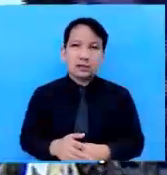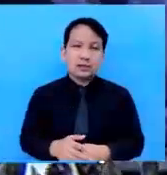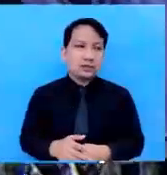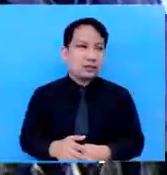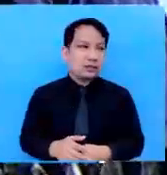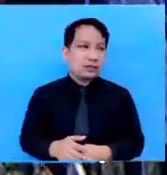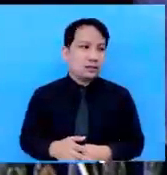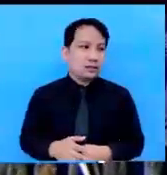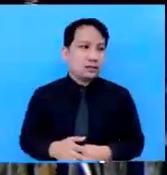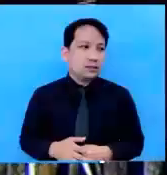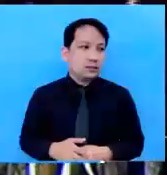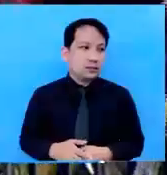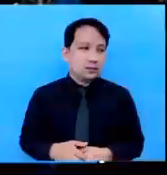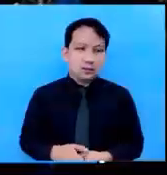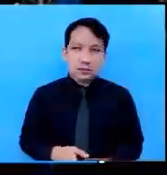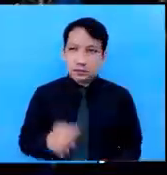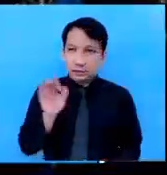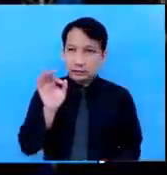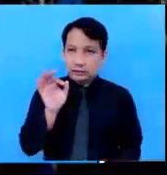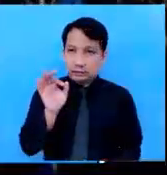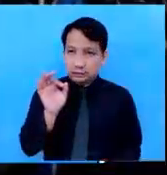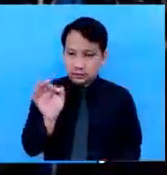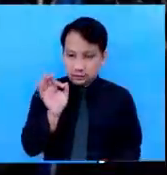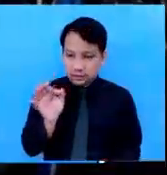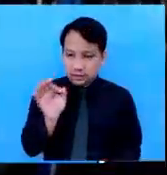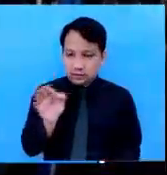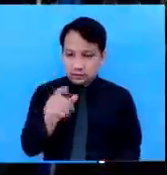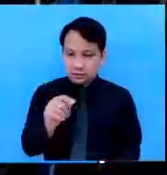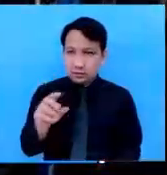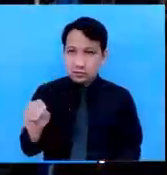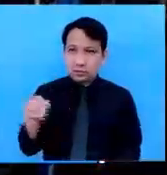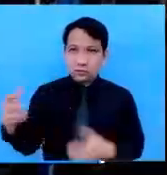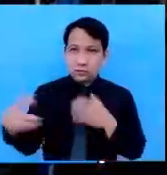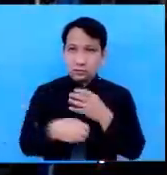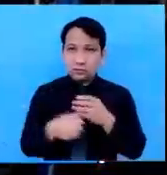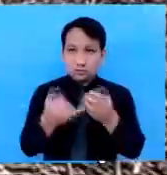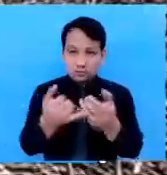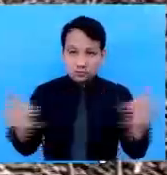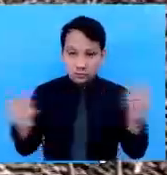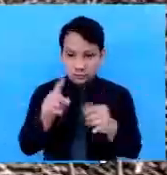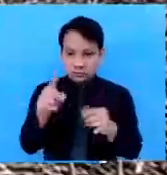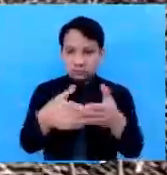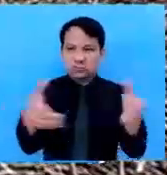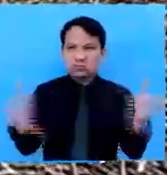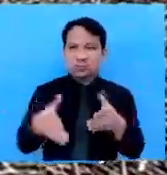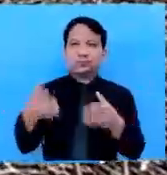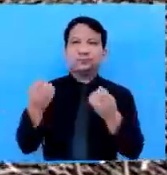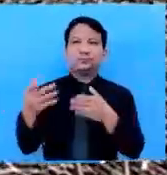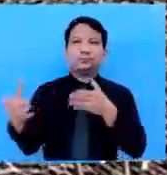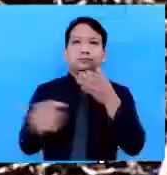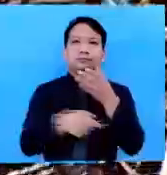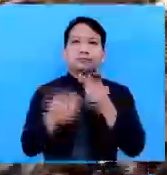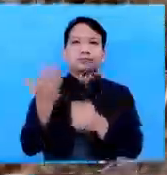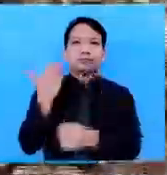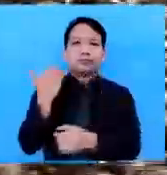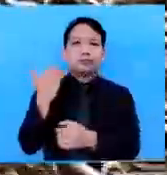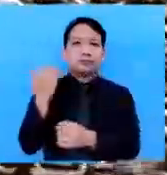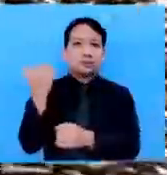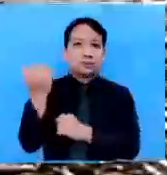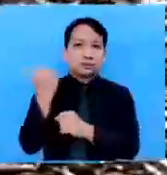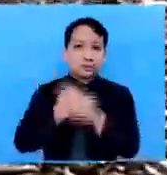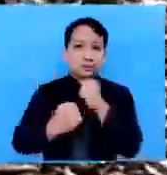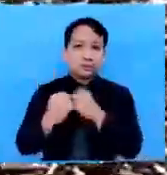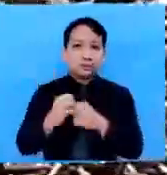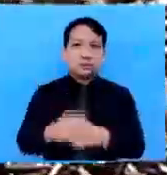Aabot sa 90 tonelada ng tubo ang nakukuha niya sa isang ektaryang lupain. Singdami lang yan noong nakaraang taon.